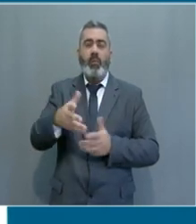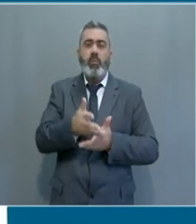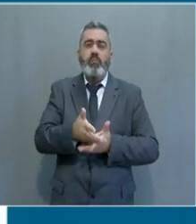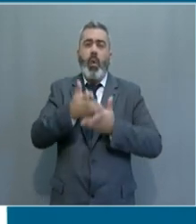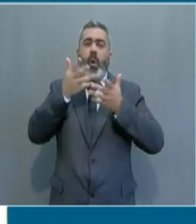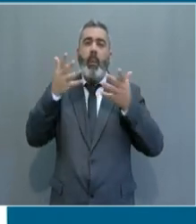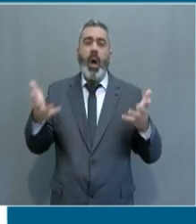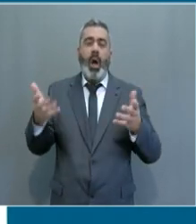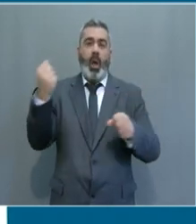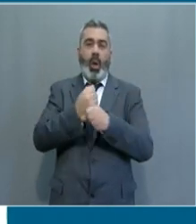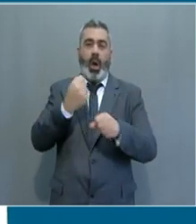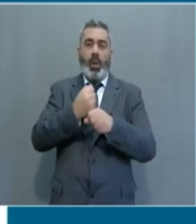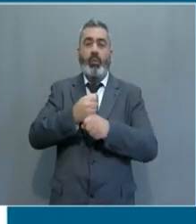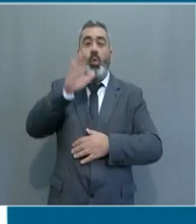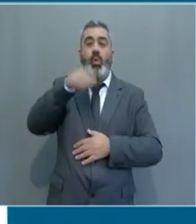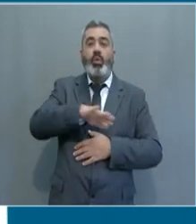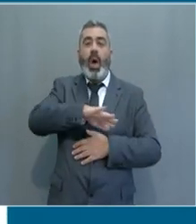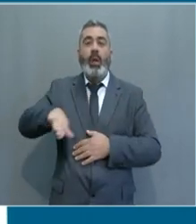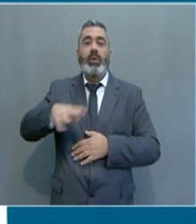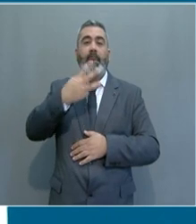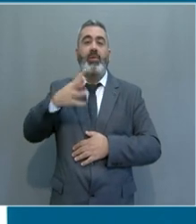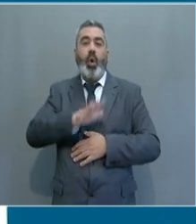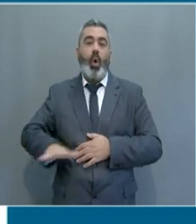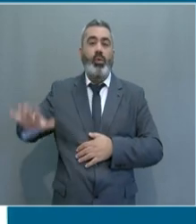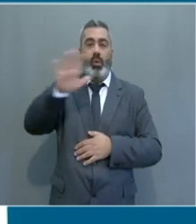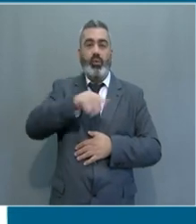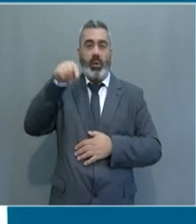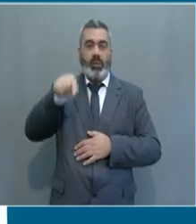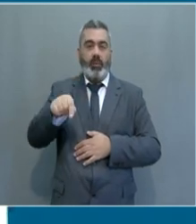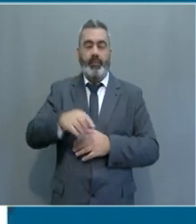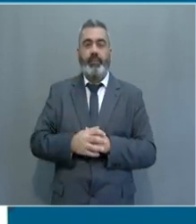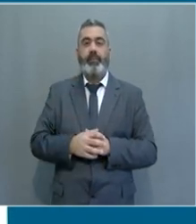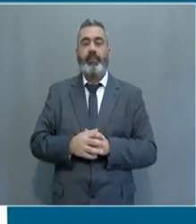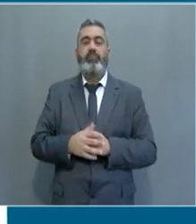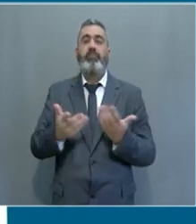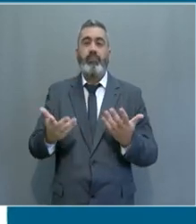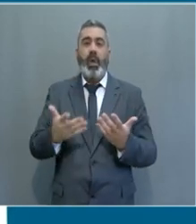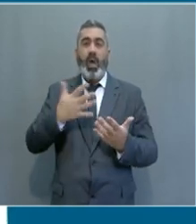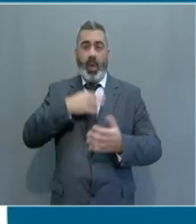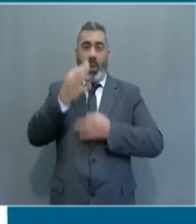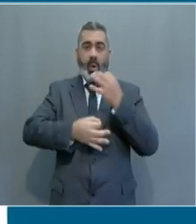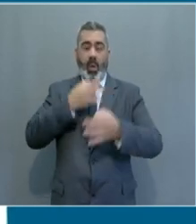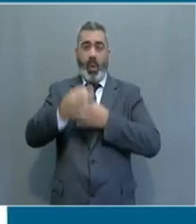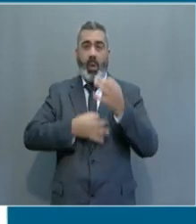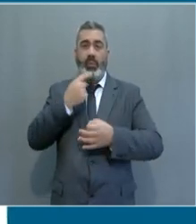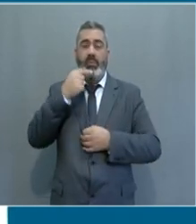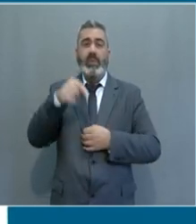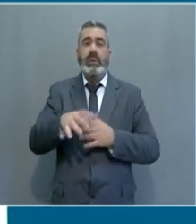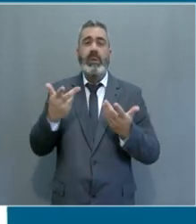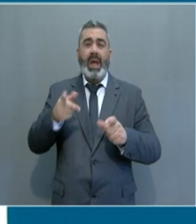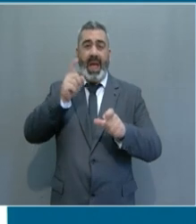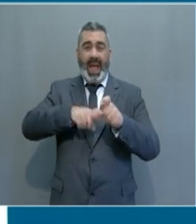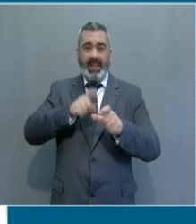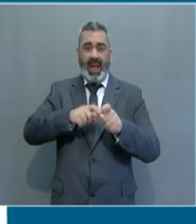της Νοτιοανατολικής Μεσογείου. Δεν θα είναι υπερβολή να πω ότι η καρδιά του Ομίλου ΕΛΠΕ συντονίζεται σήμερα με την